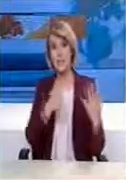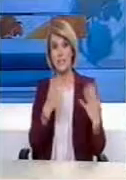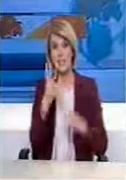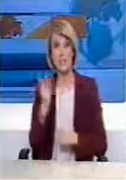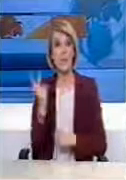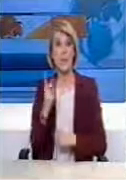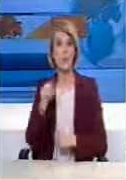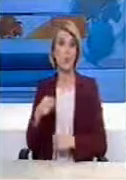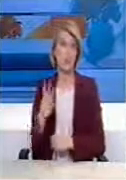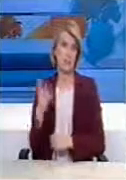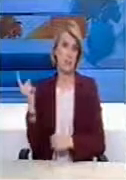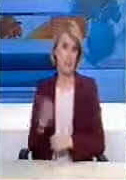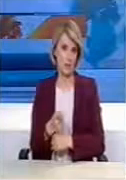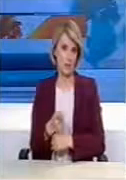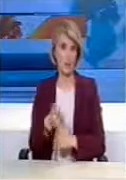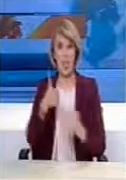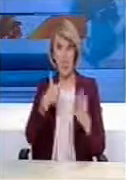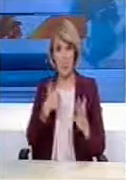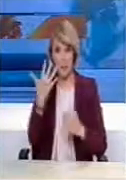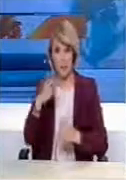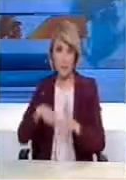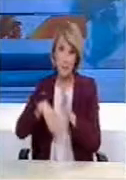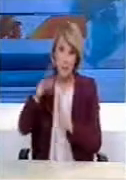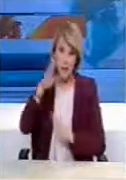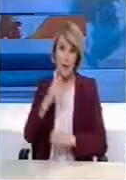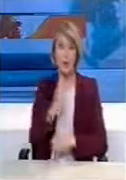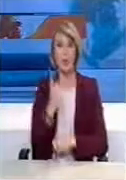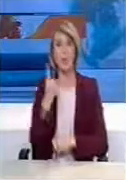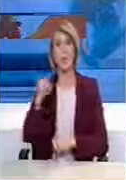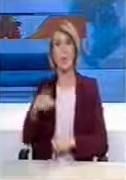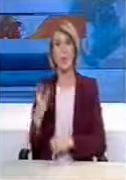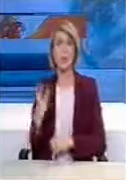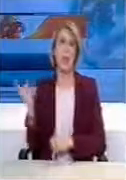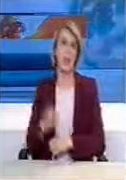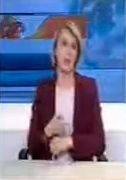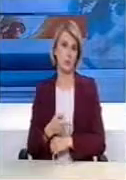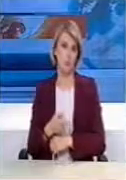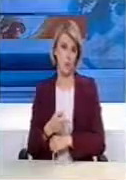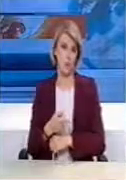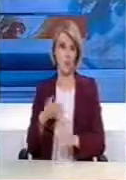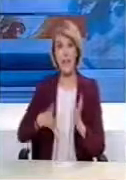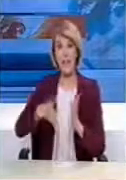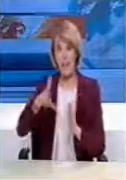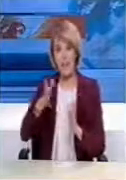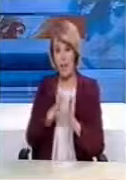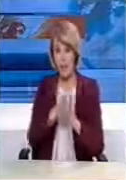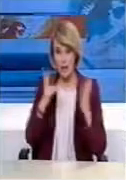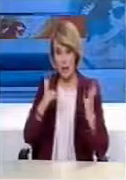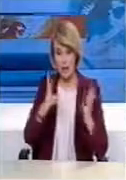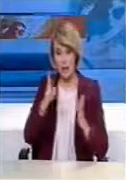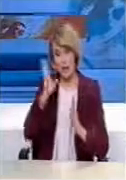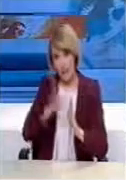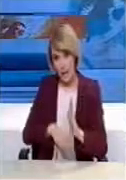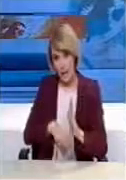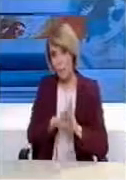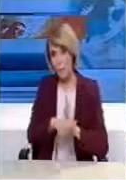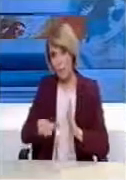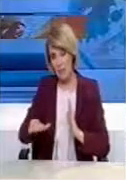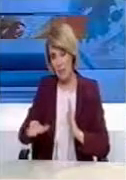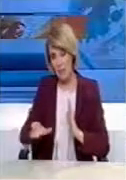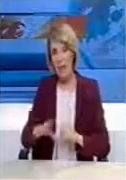45,2%, ηλικίες 65 και άνω 21,3%, ενώ ηλικίες 17 ετών και κάτω, τα παιδιά μας,